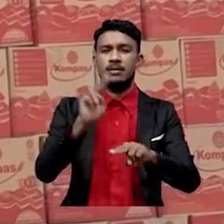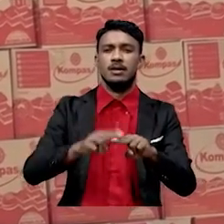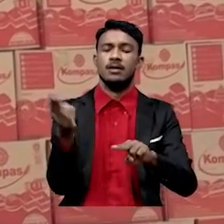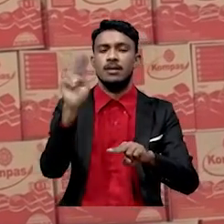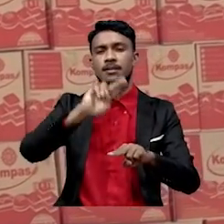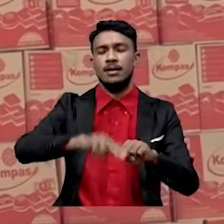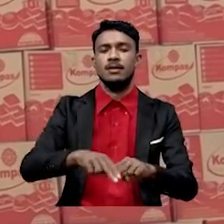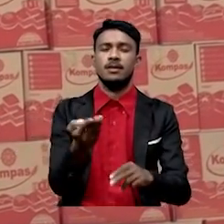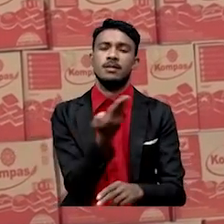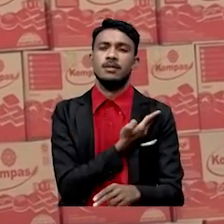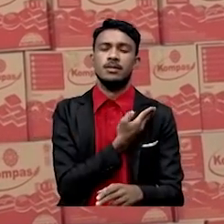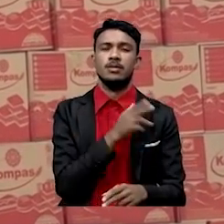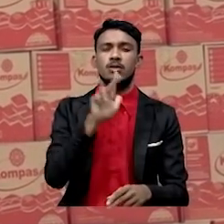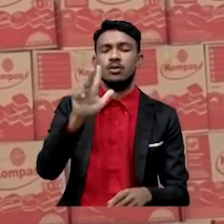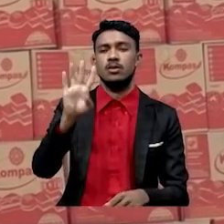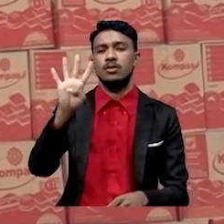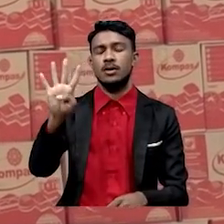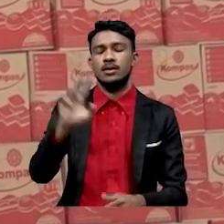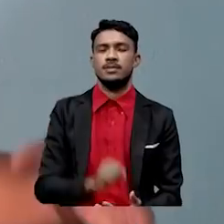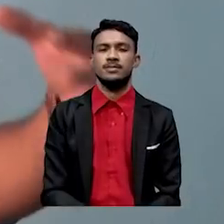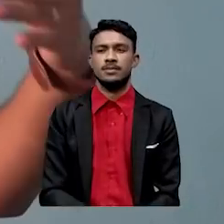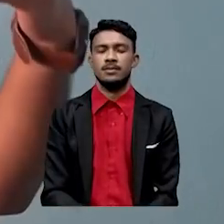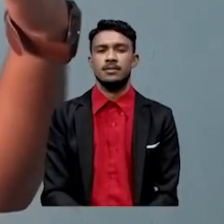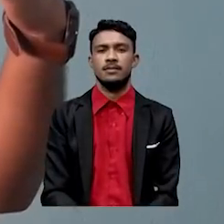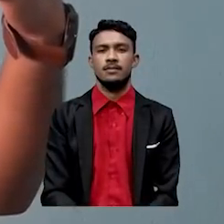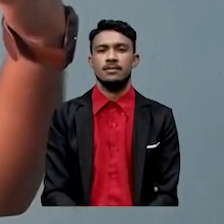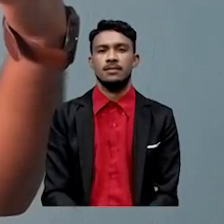sai dala tolu dala hatona nebe